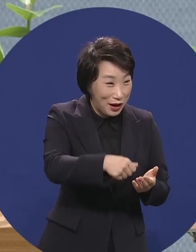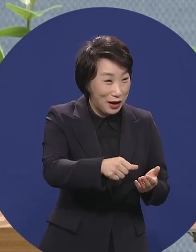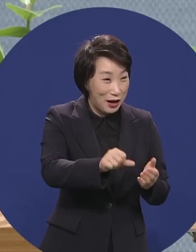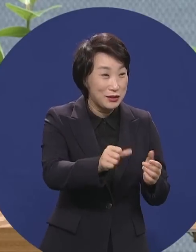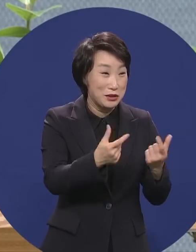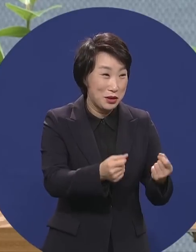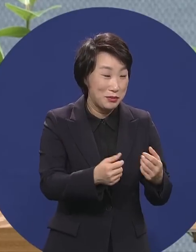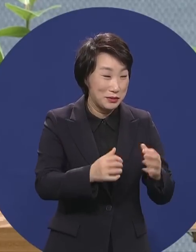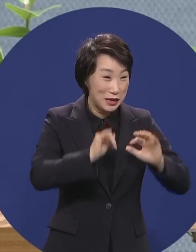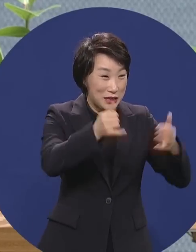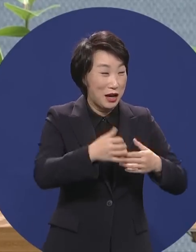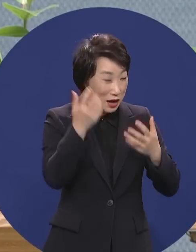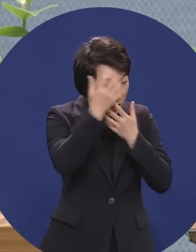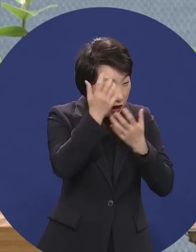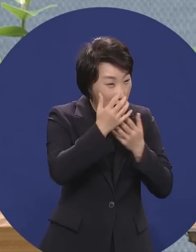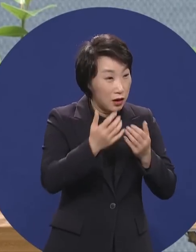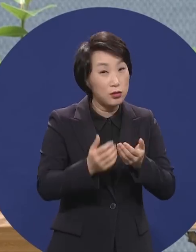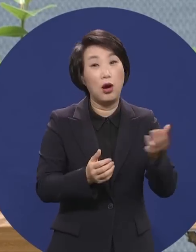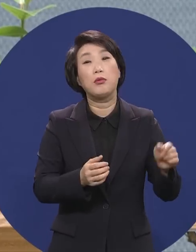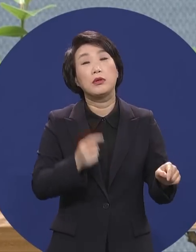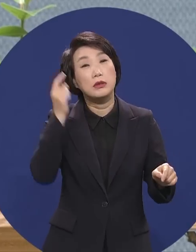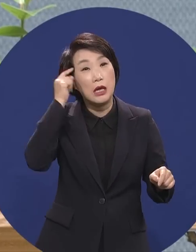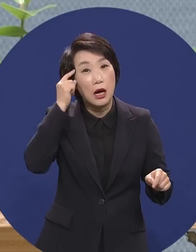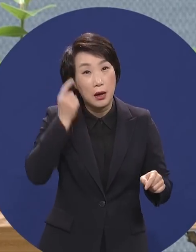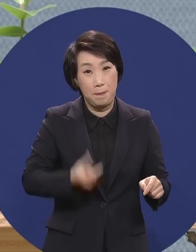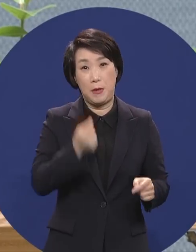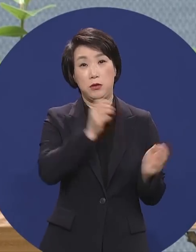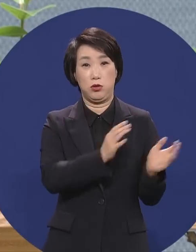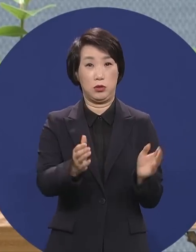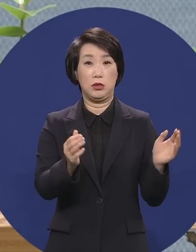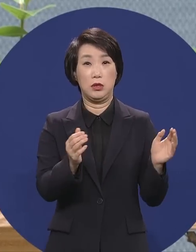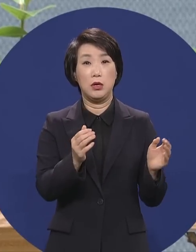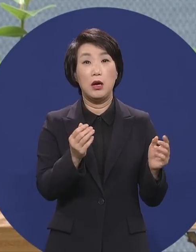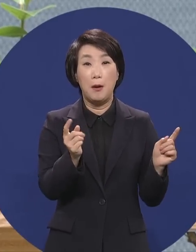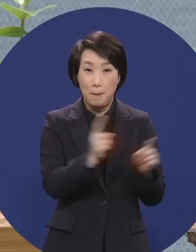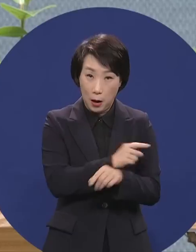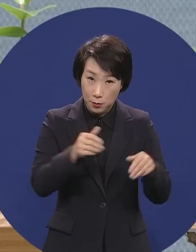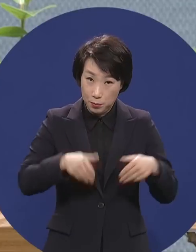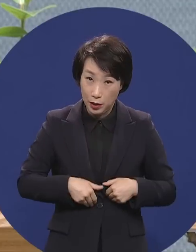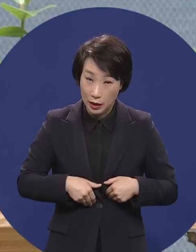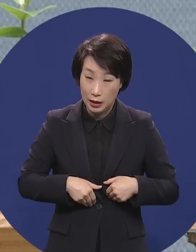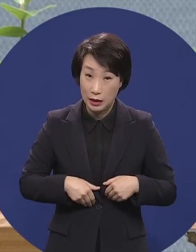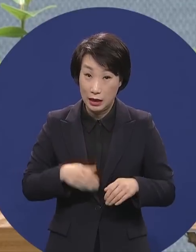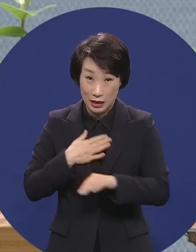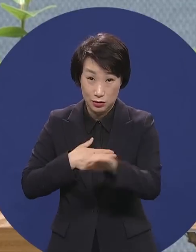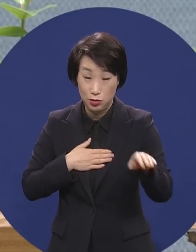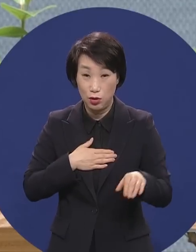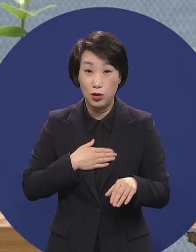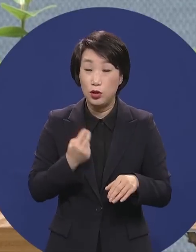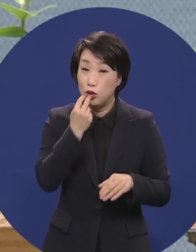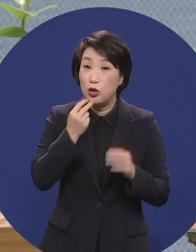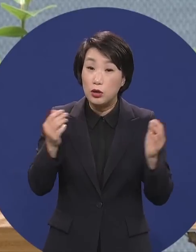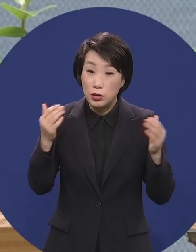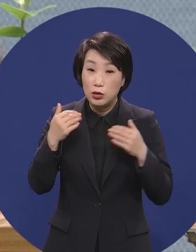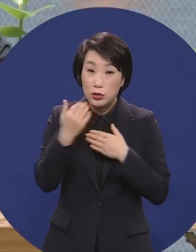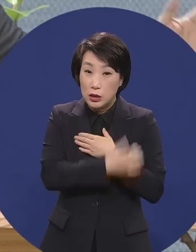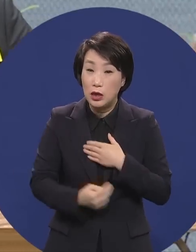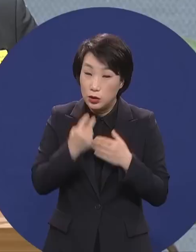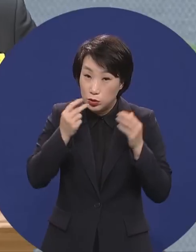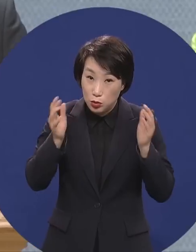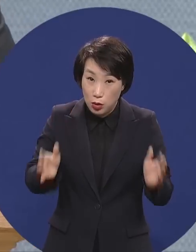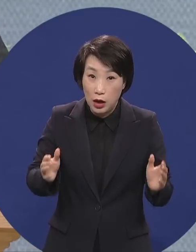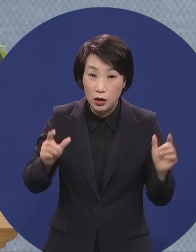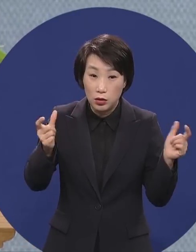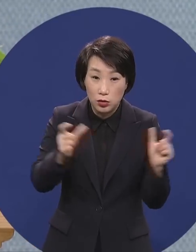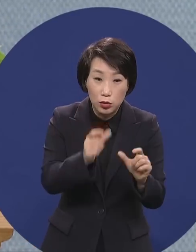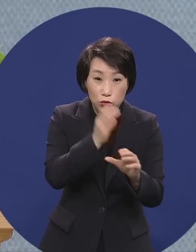여러분 빨리 여러분의 생각을 정리해야 합니다. 사라져가고 있는 육신의 때 방탕할 시간이